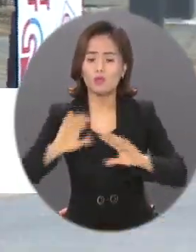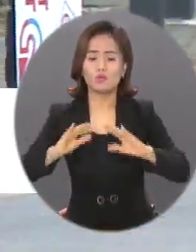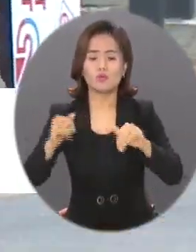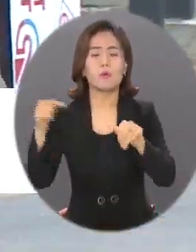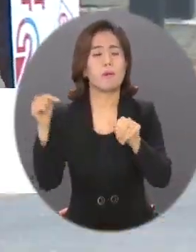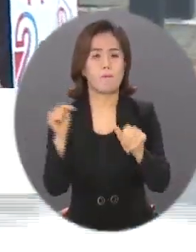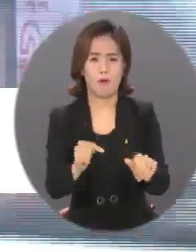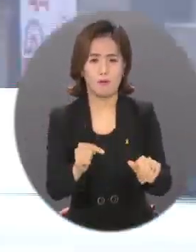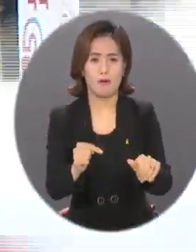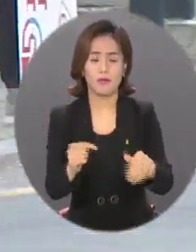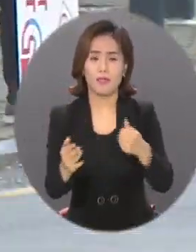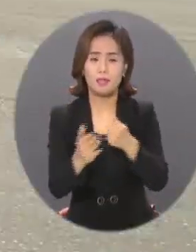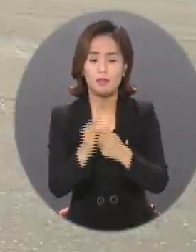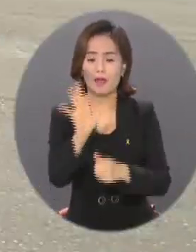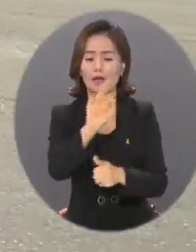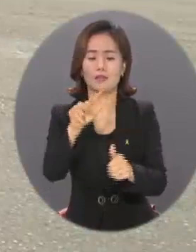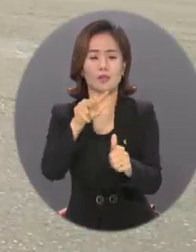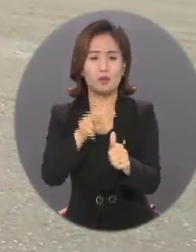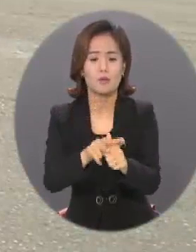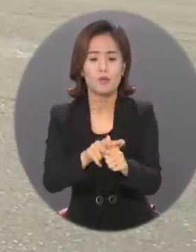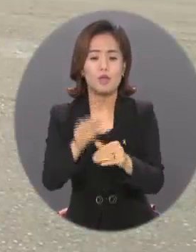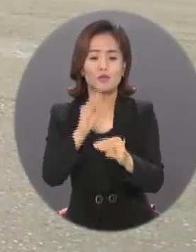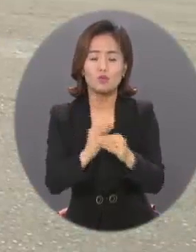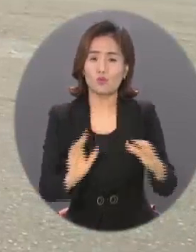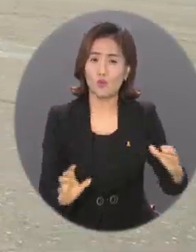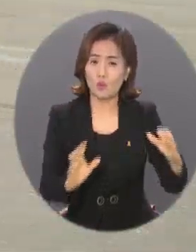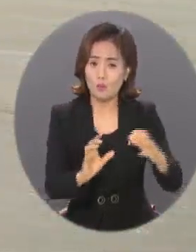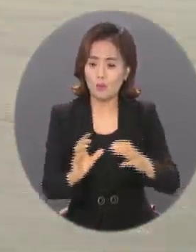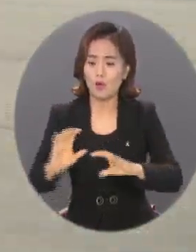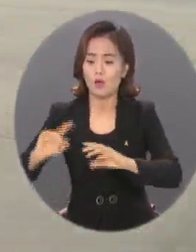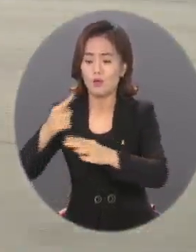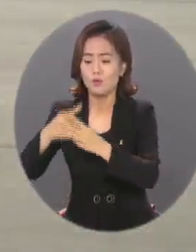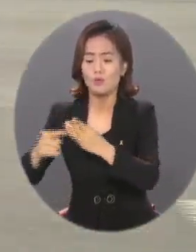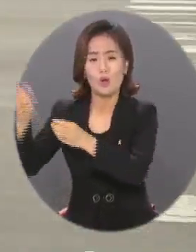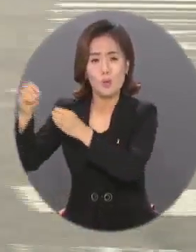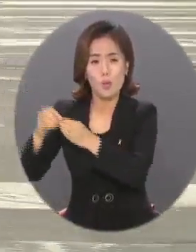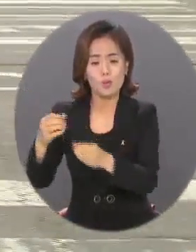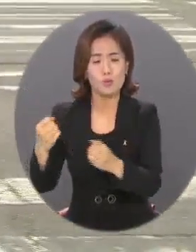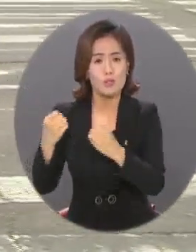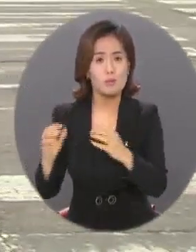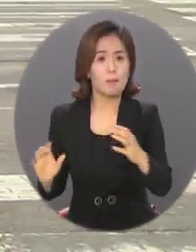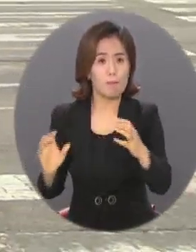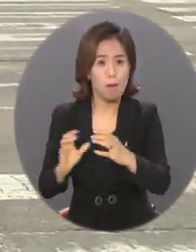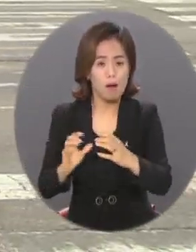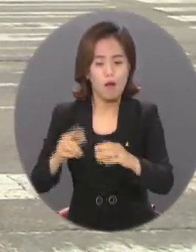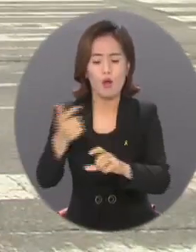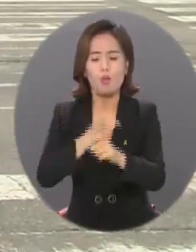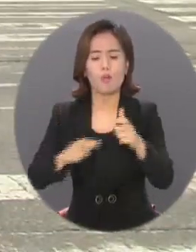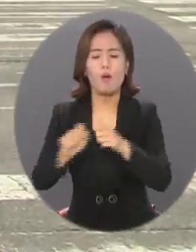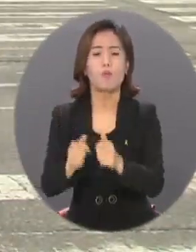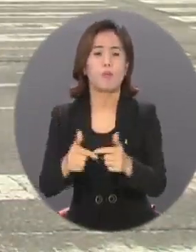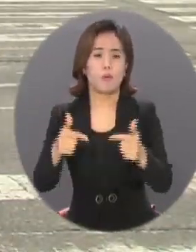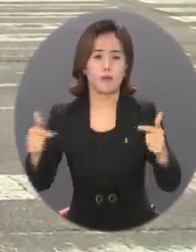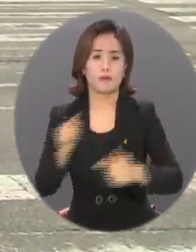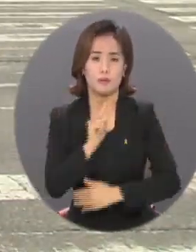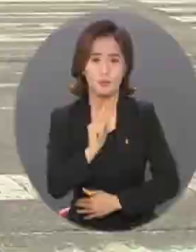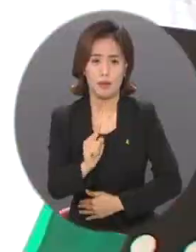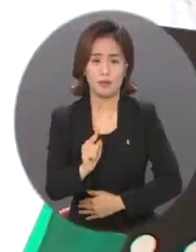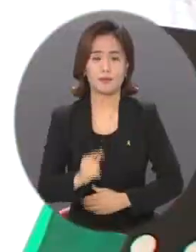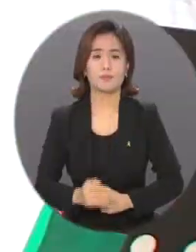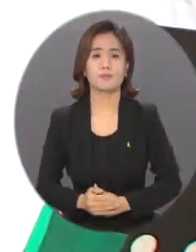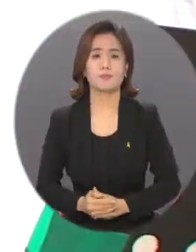국민의 명령이었다며 안철수의 중도 세력과 윤석열의 보수 세력이 힘을 합쳐 외연을 넓혀가겠다고